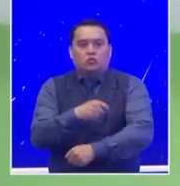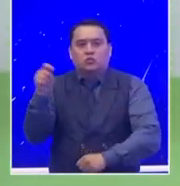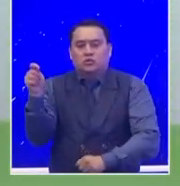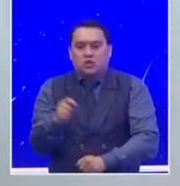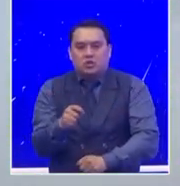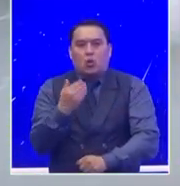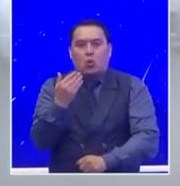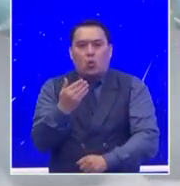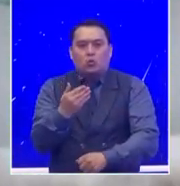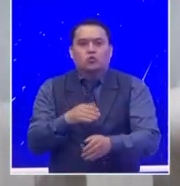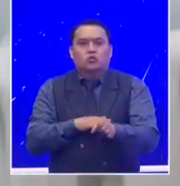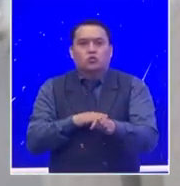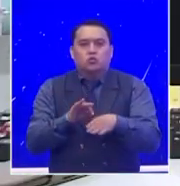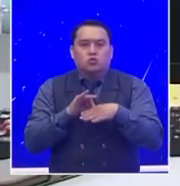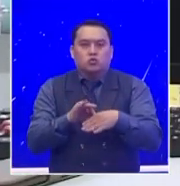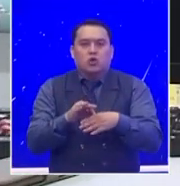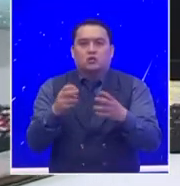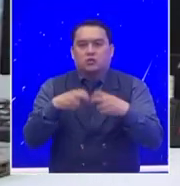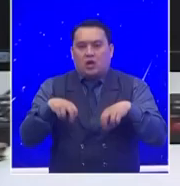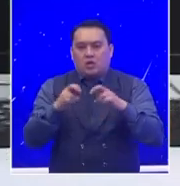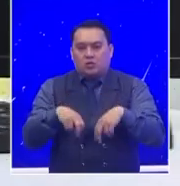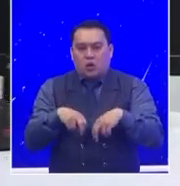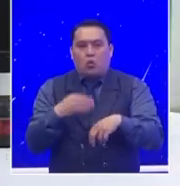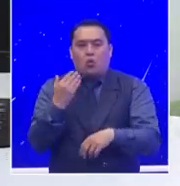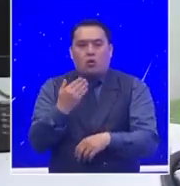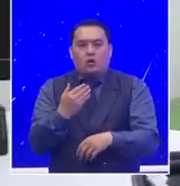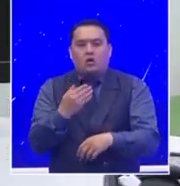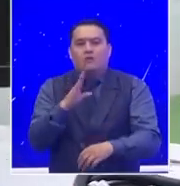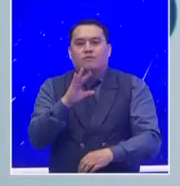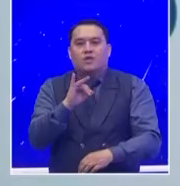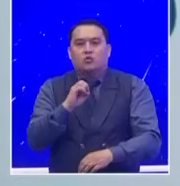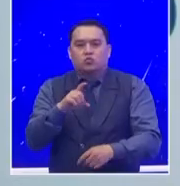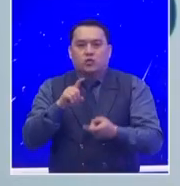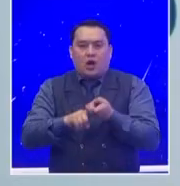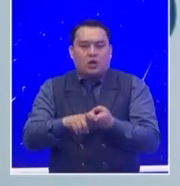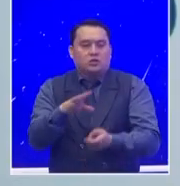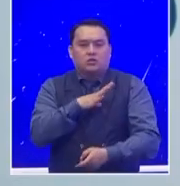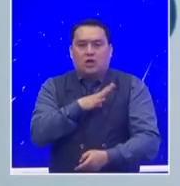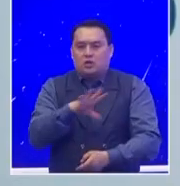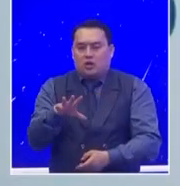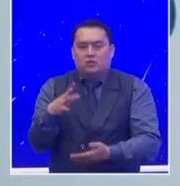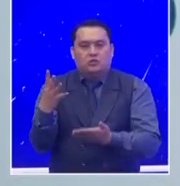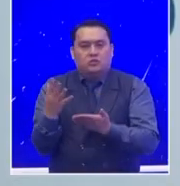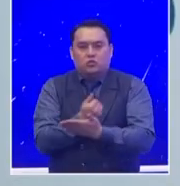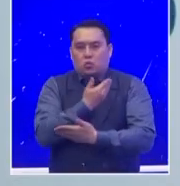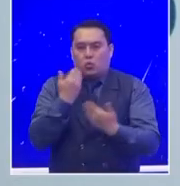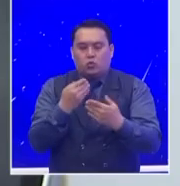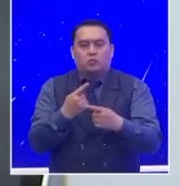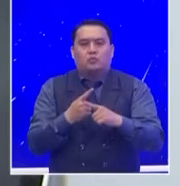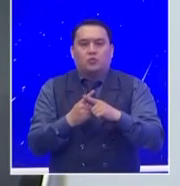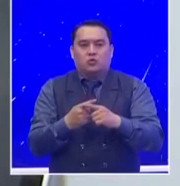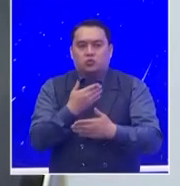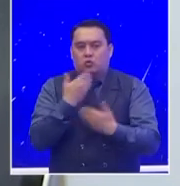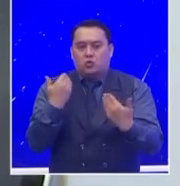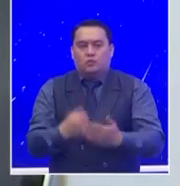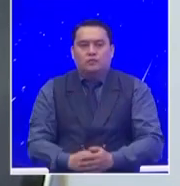жатқызылды. Оларға жүргізілген медициналық зерттеу қорытындысынан аты жаман вирус анықталған жоқ. Тексеру нәтижесі теріс.